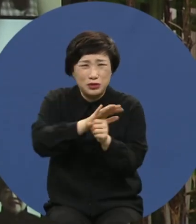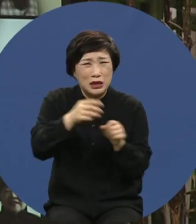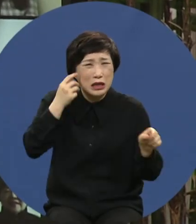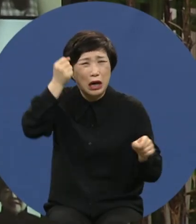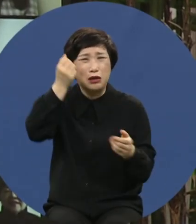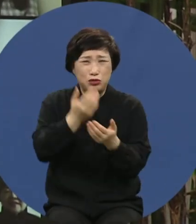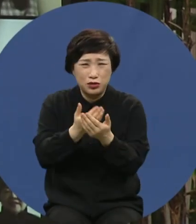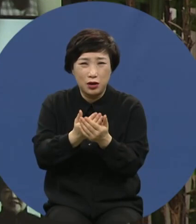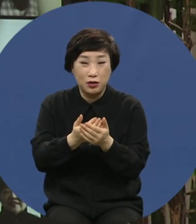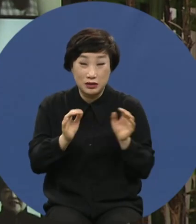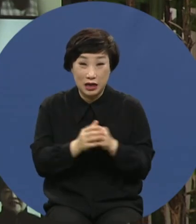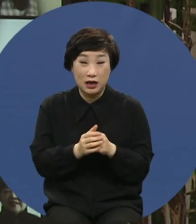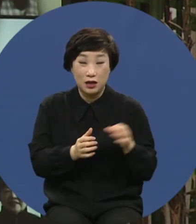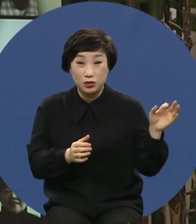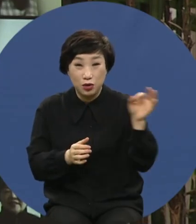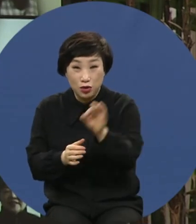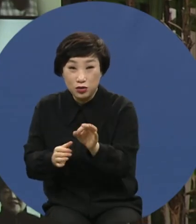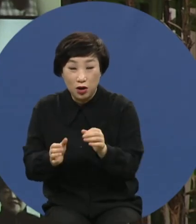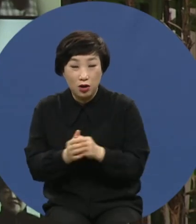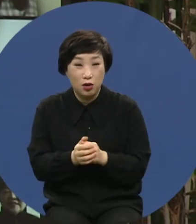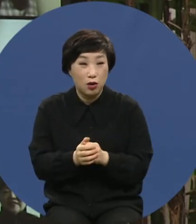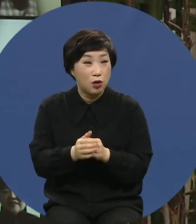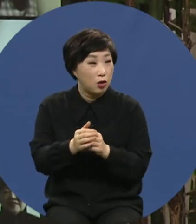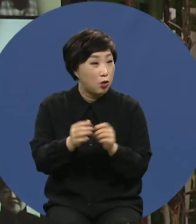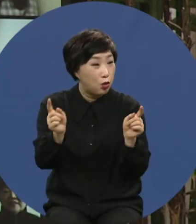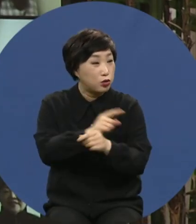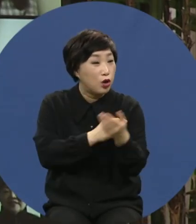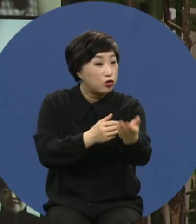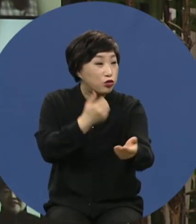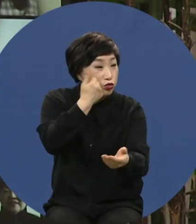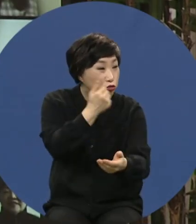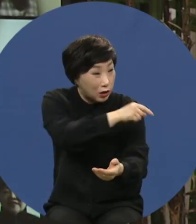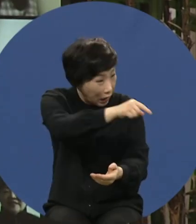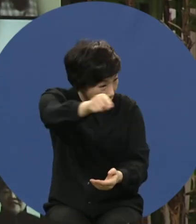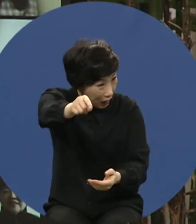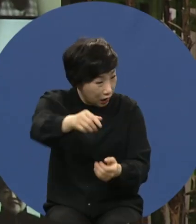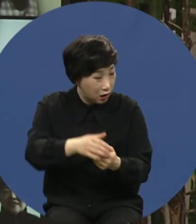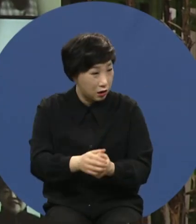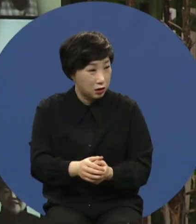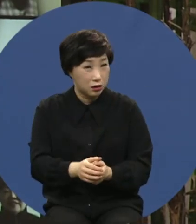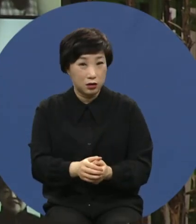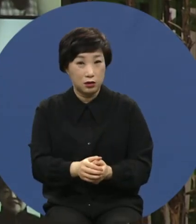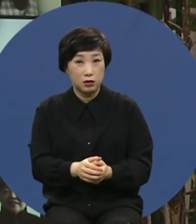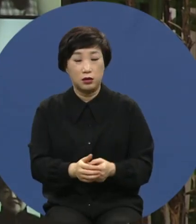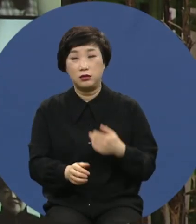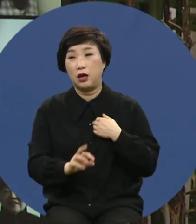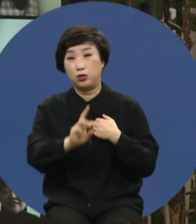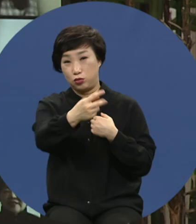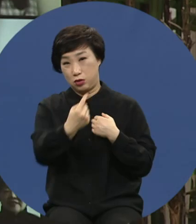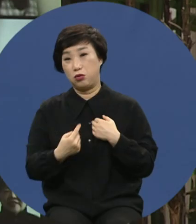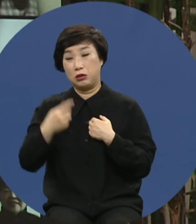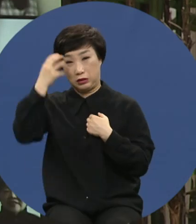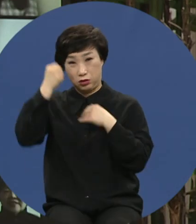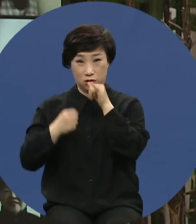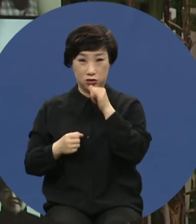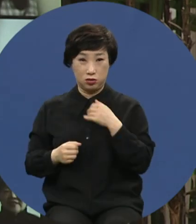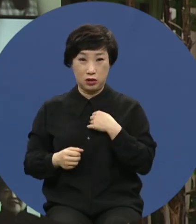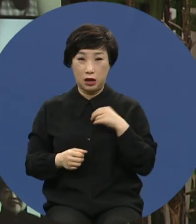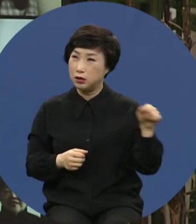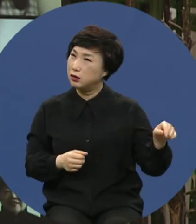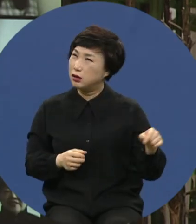돈 주면 고쳐줄 그 사람에게 고쳐달라고 말하세요. 그리고 다시 돌아온 기억이 납니다. 아마